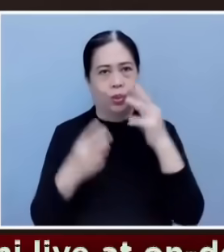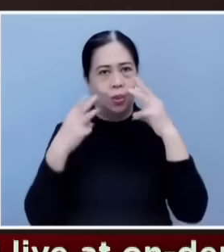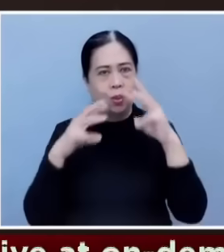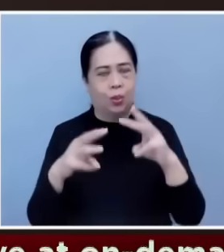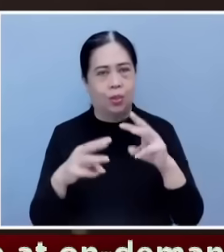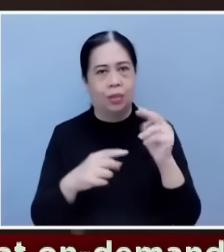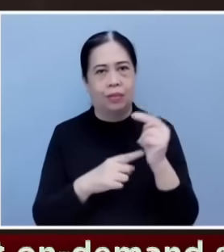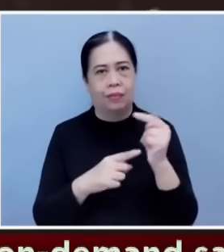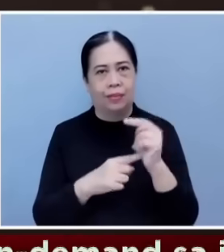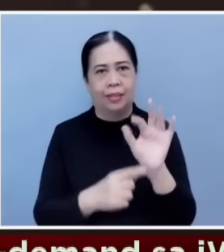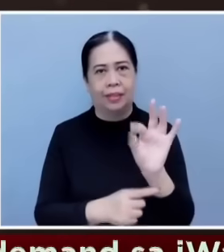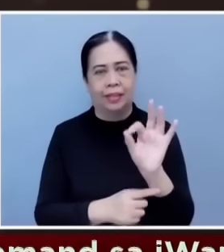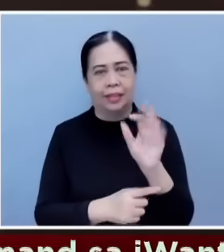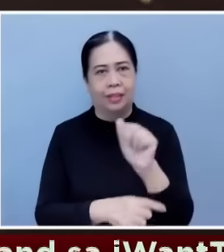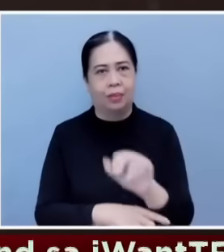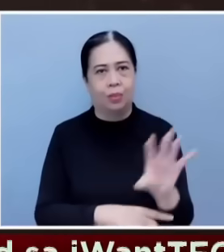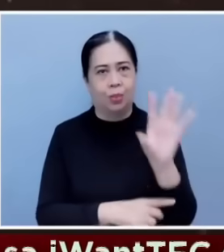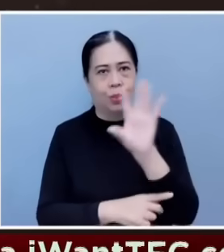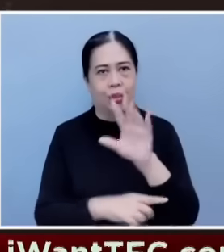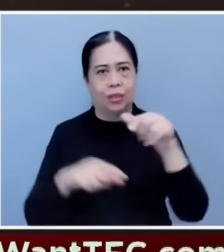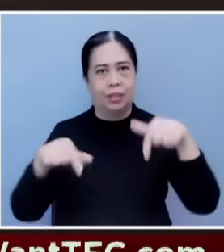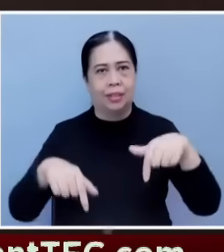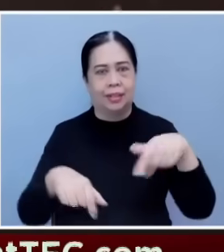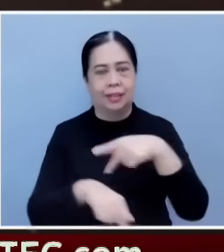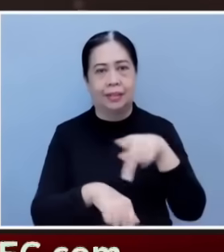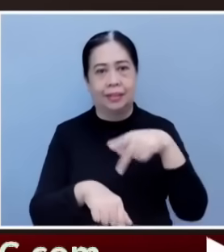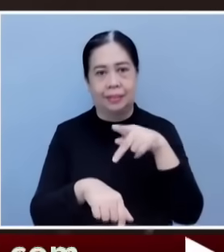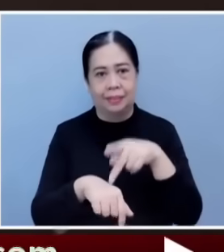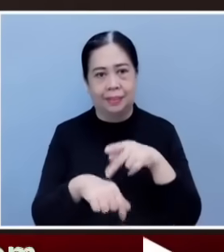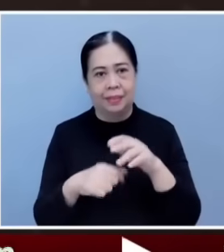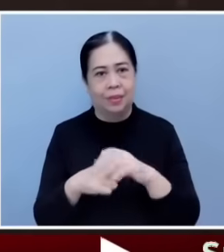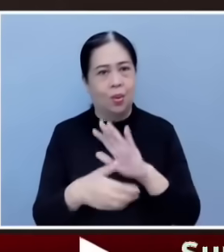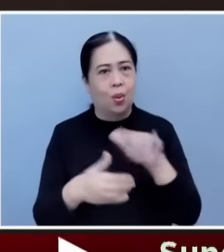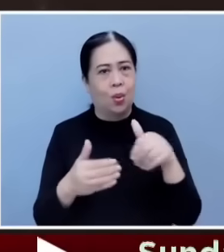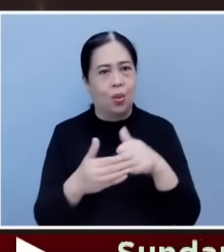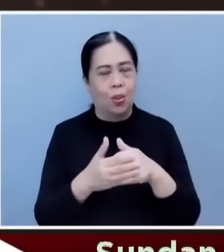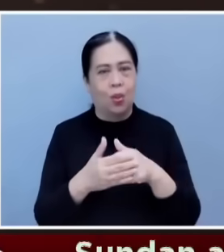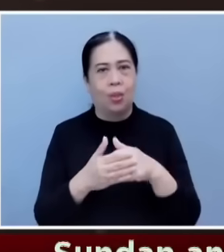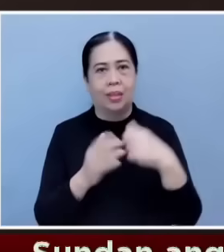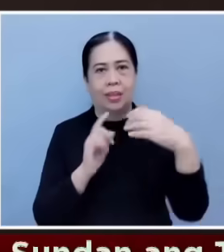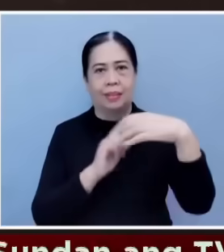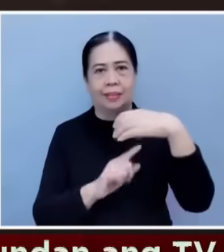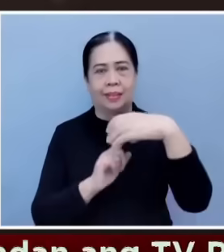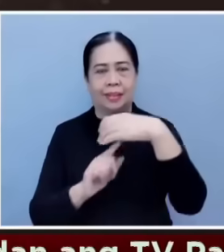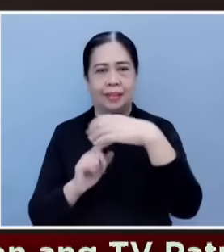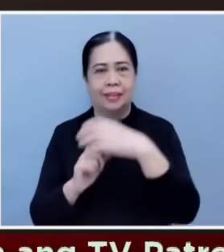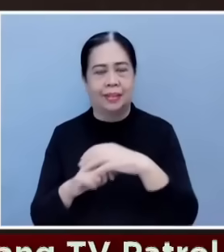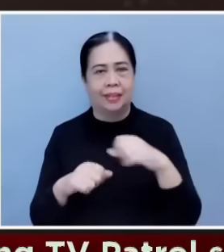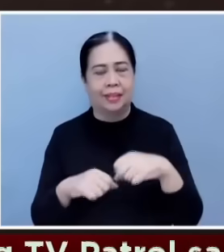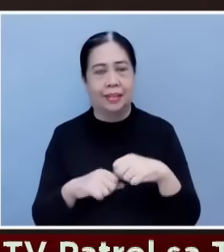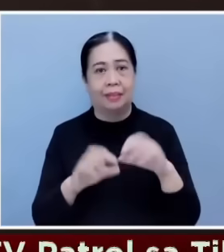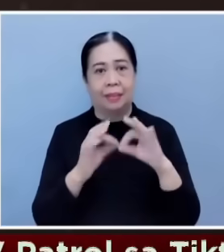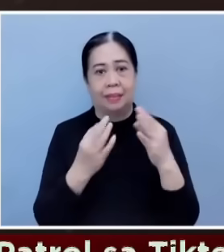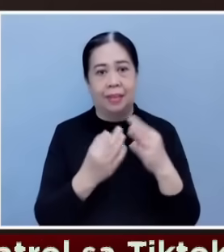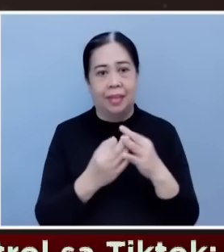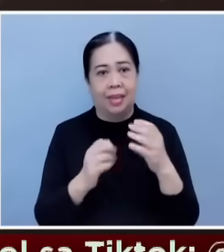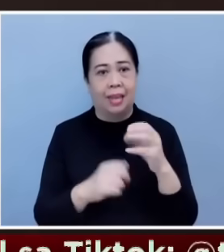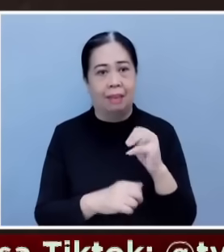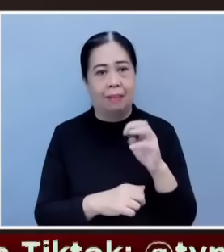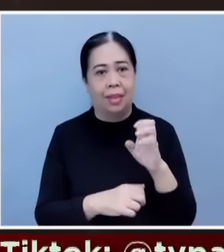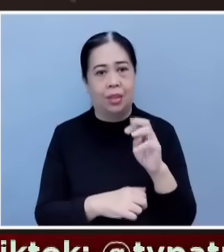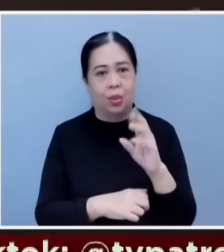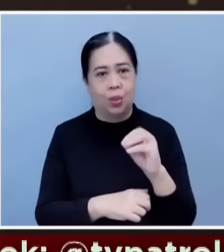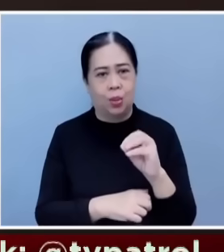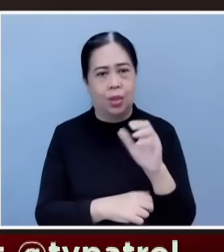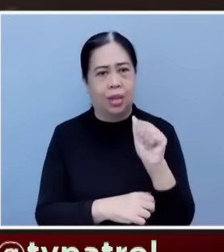Nobyembre 19 ng umaga dito sa Pilipinas sa lahat ng ABS-CBN platform sa Kapamilya Channel, Metro Channel, A